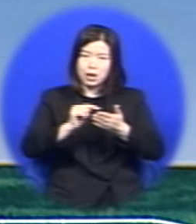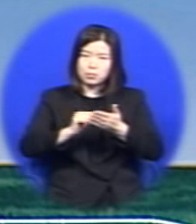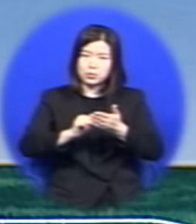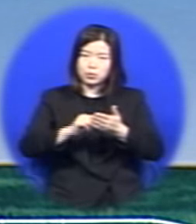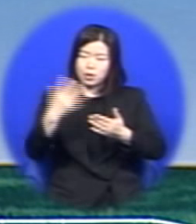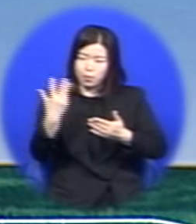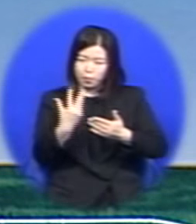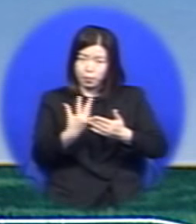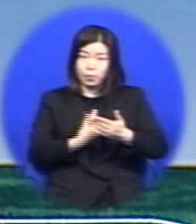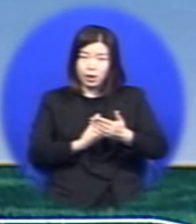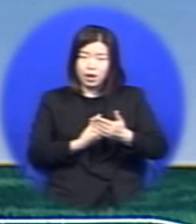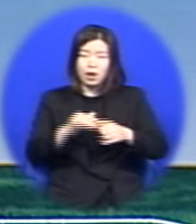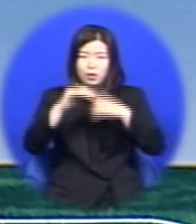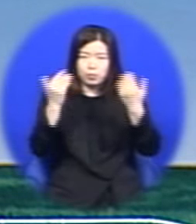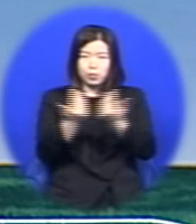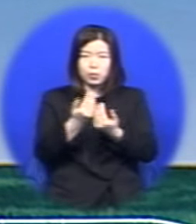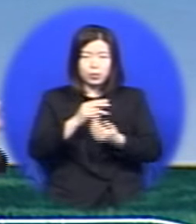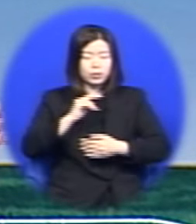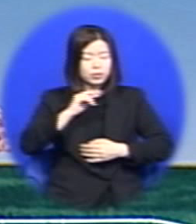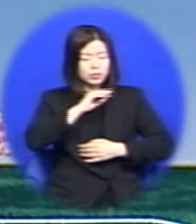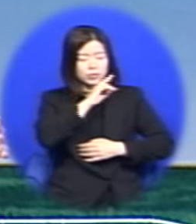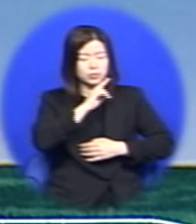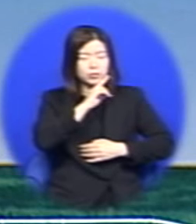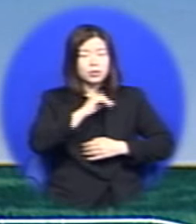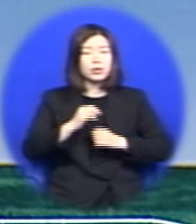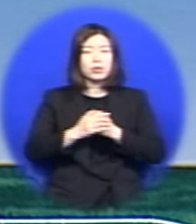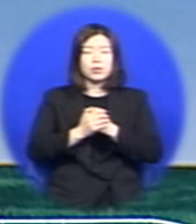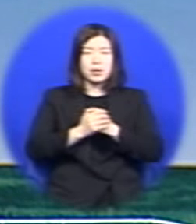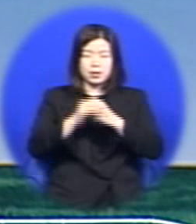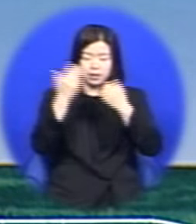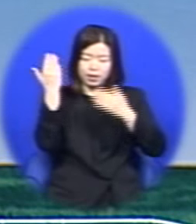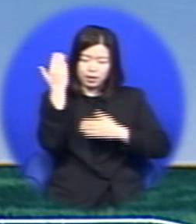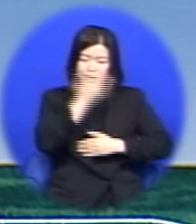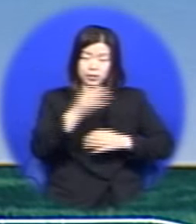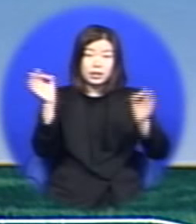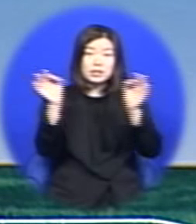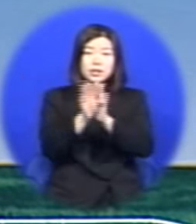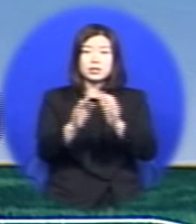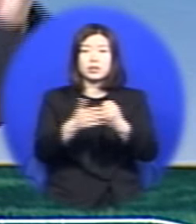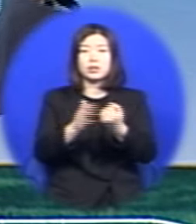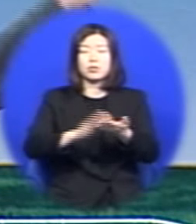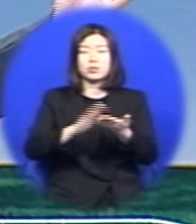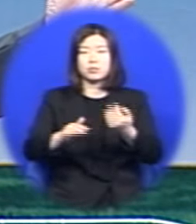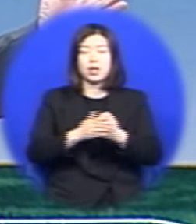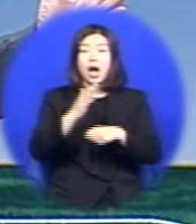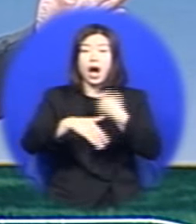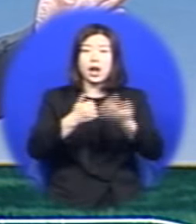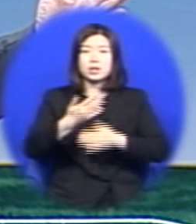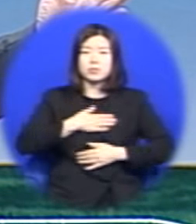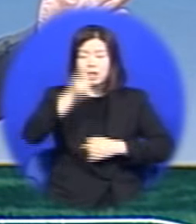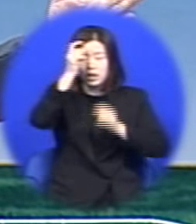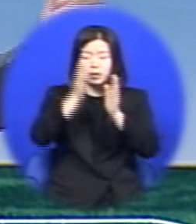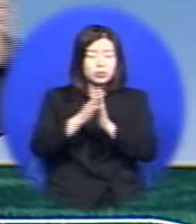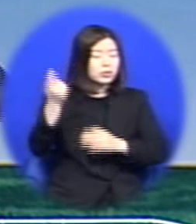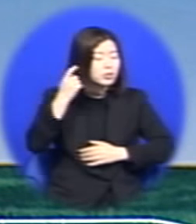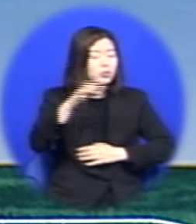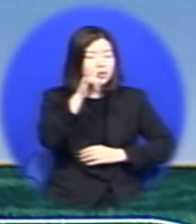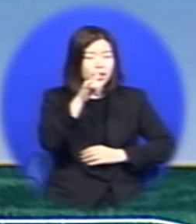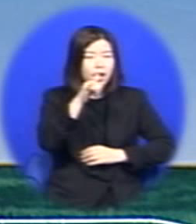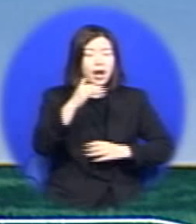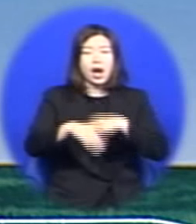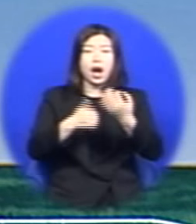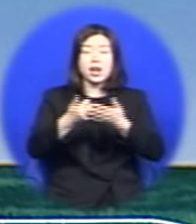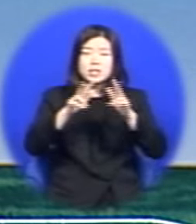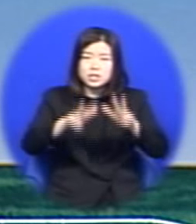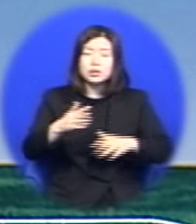스며들어 모든 의욕의 어두움이 말끔히 사라져버렸기 때문에 하나님이 내 기도를 들으시는구나, 하나님이 지금